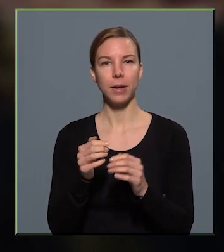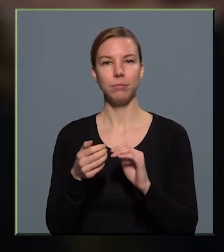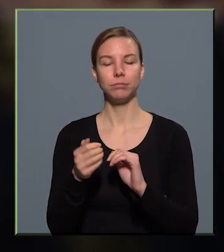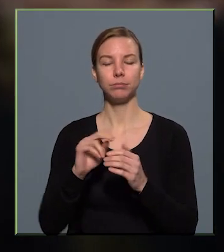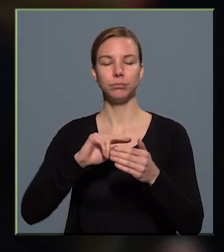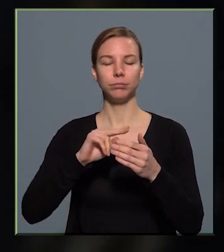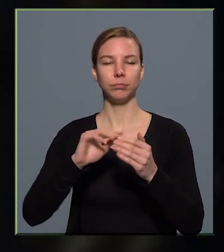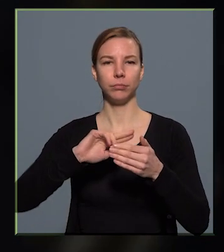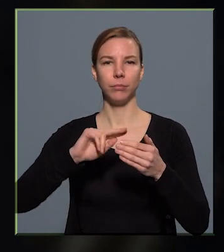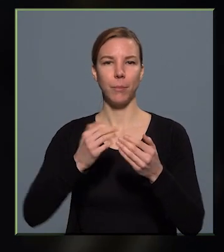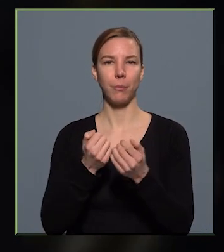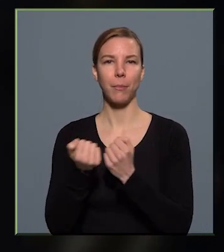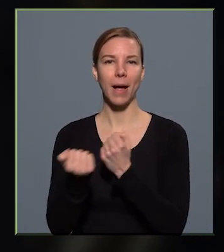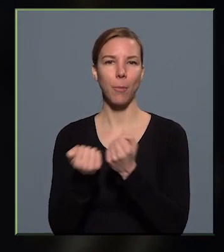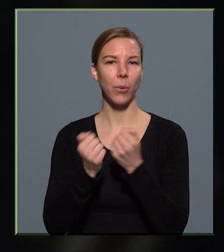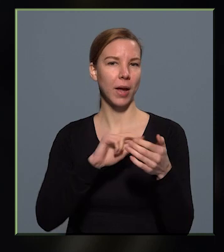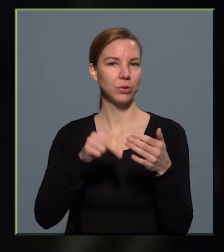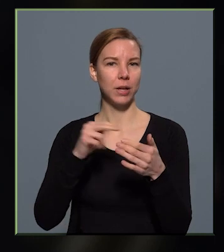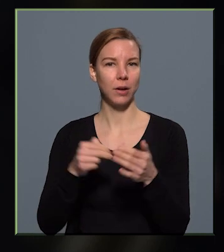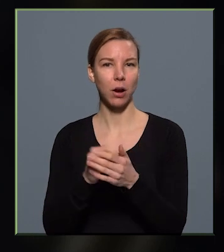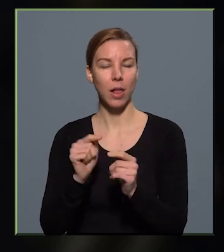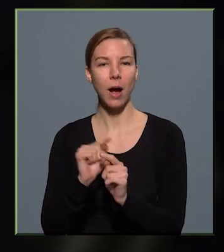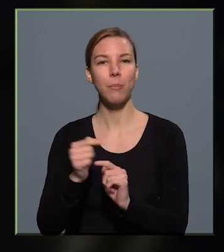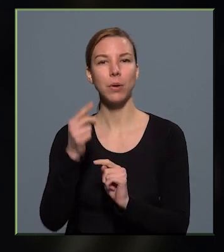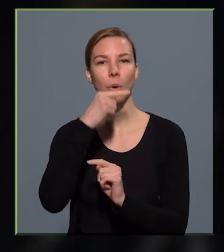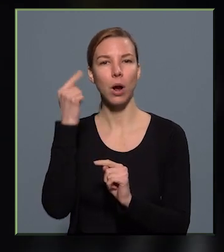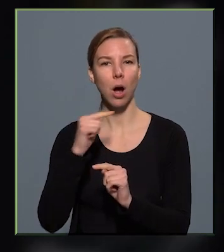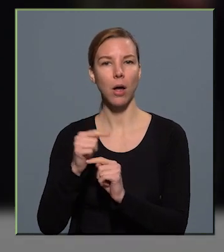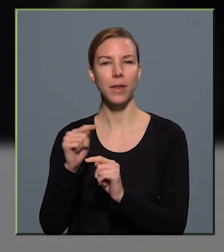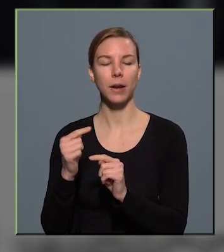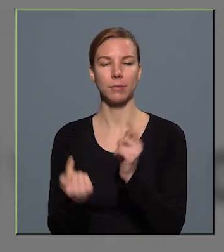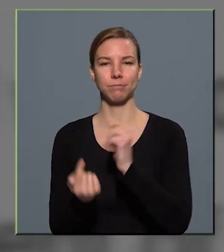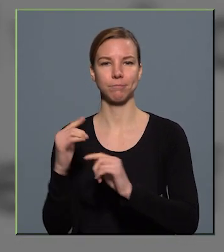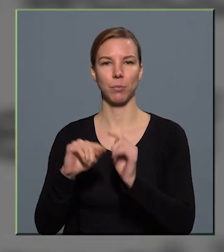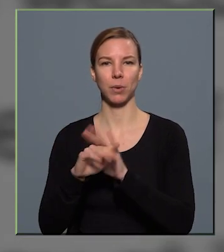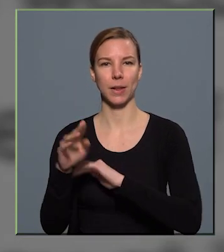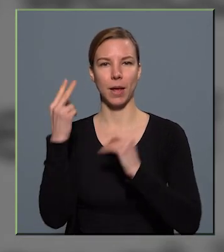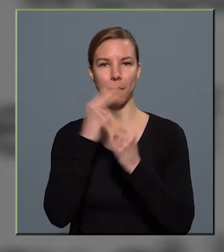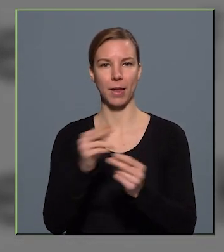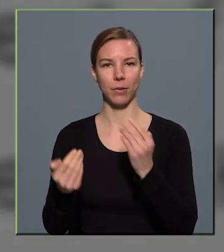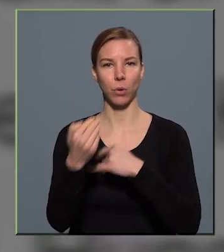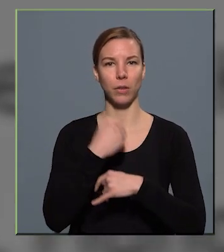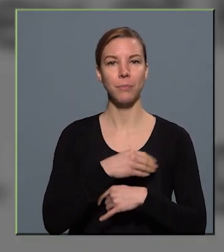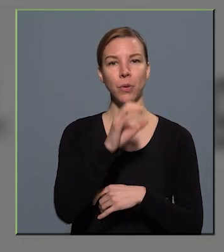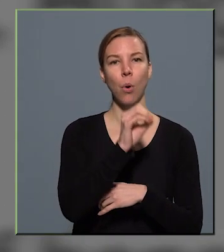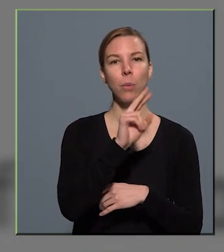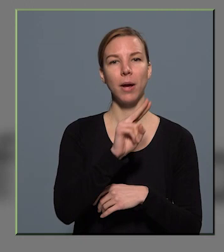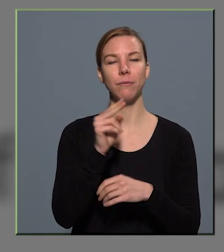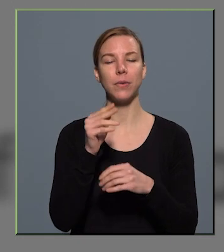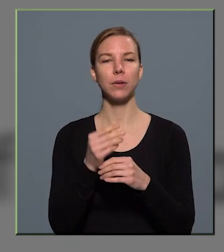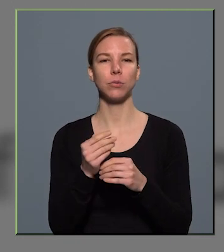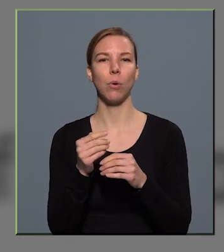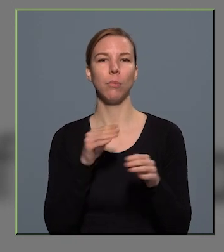Azerbajdzsán köztársasági elnökének látogatásakor. Orbán Viktor miniszterelnök ennek kapcsán a többi között